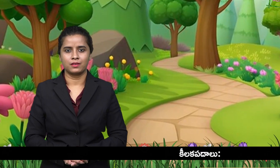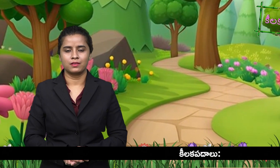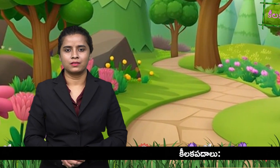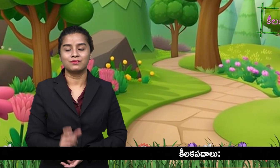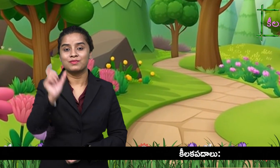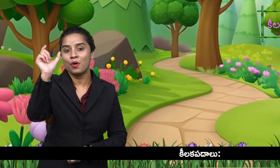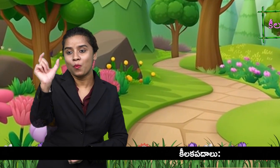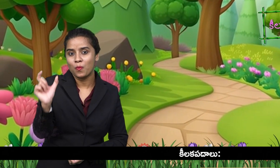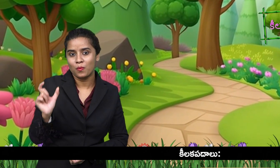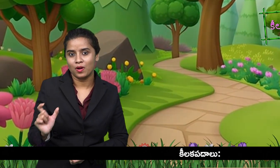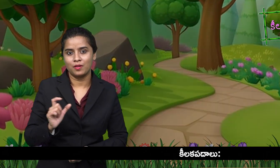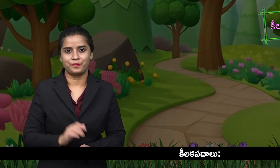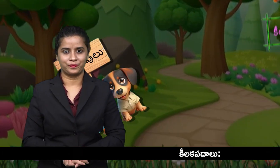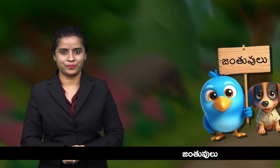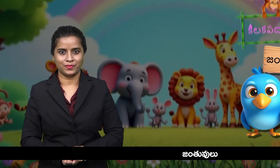కీలక పదాలు: